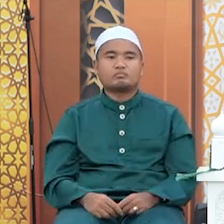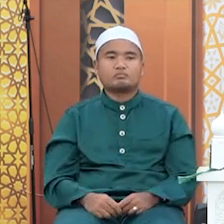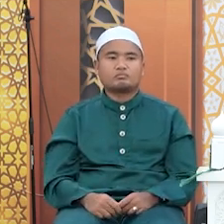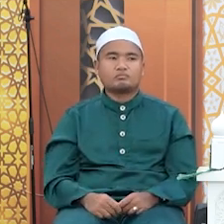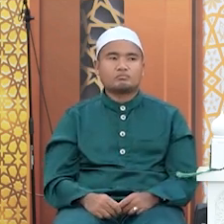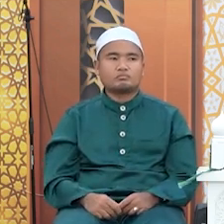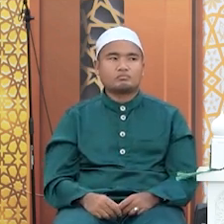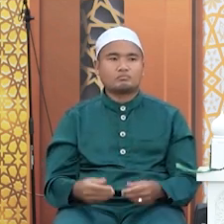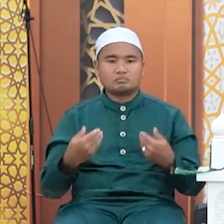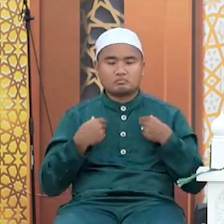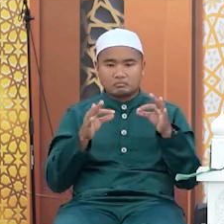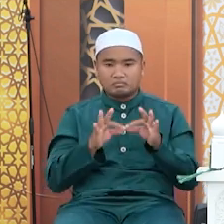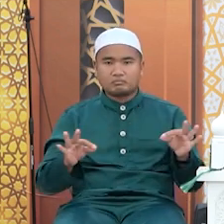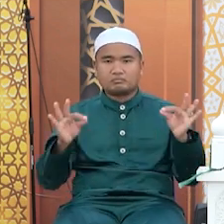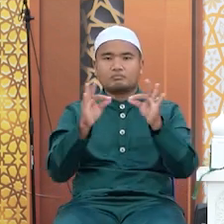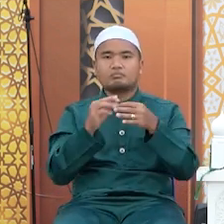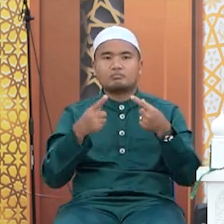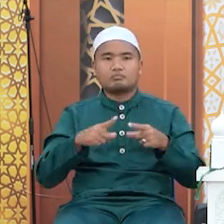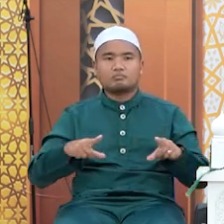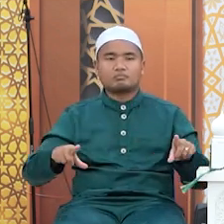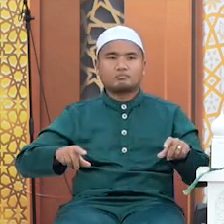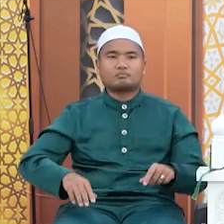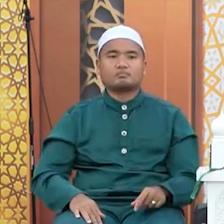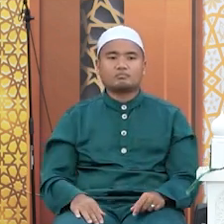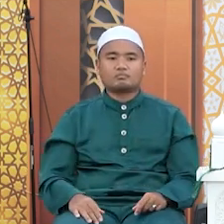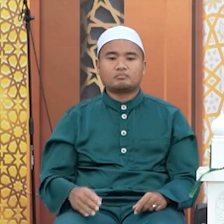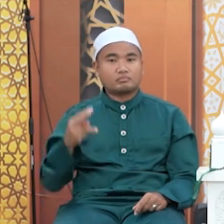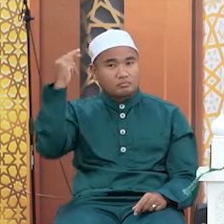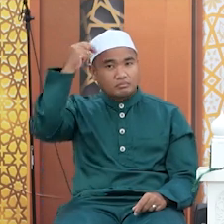Nabi kata, aku berbicara dan bertanya kepada si mati,